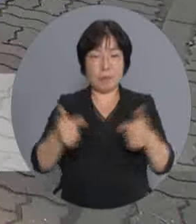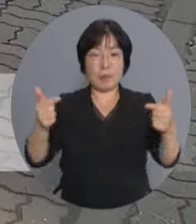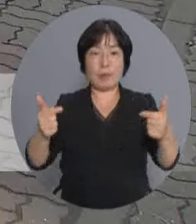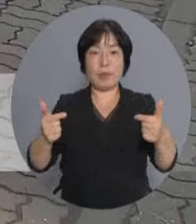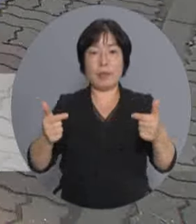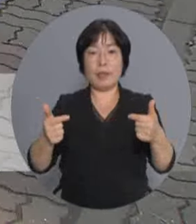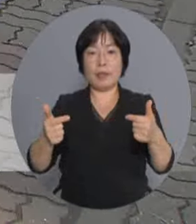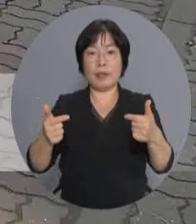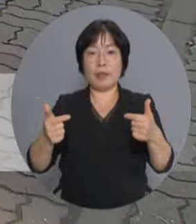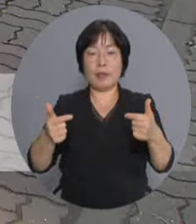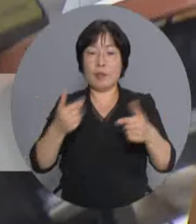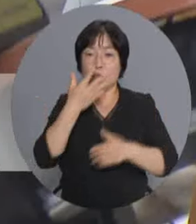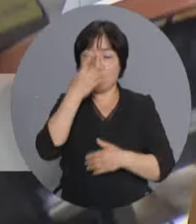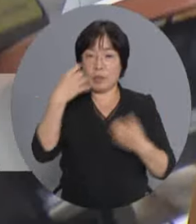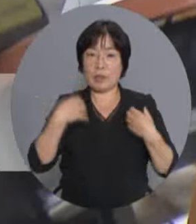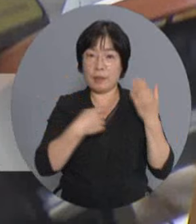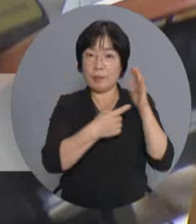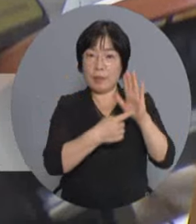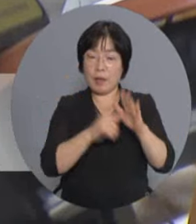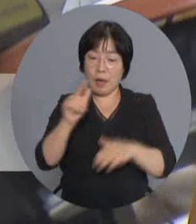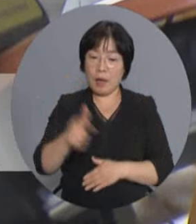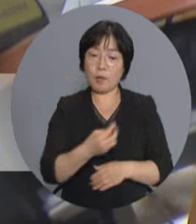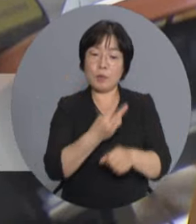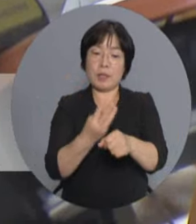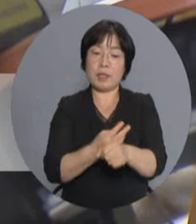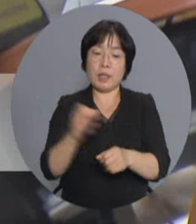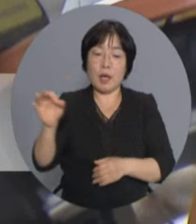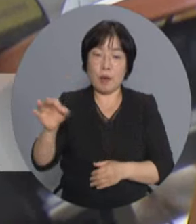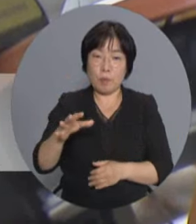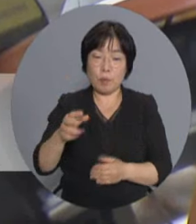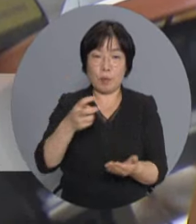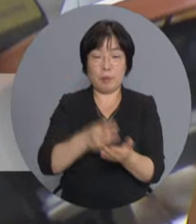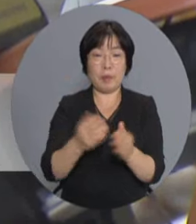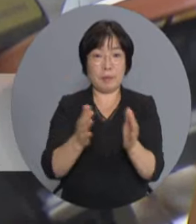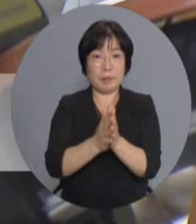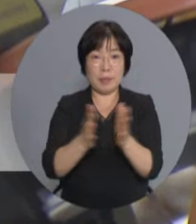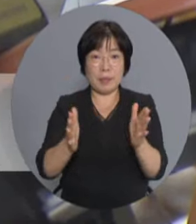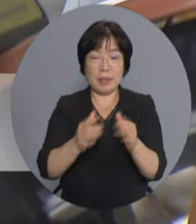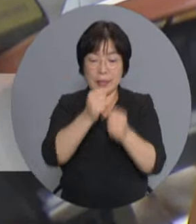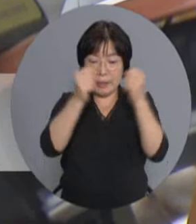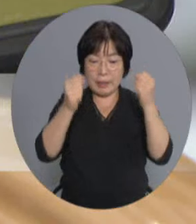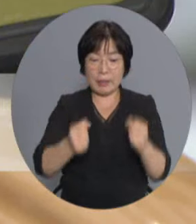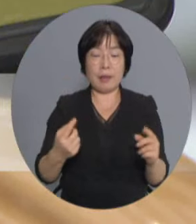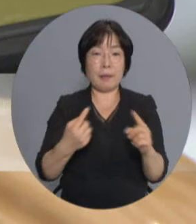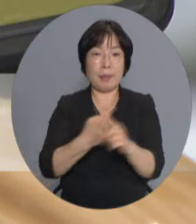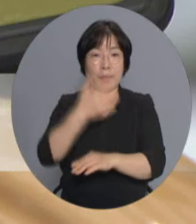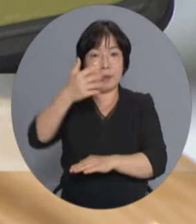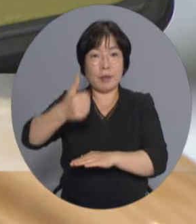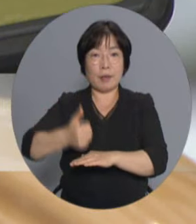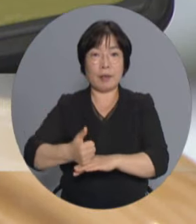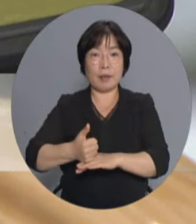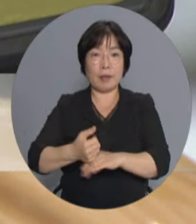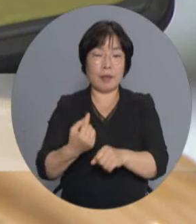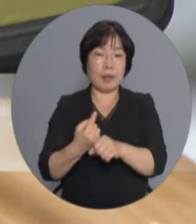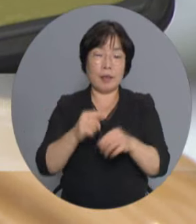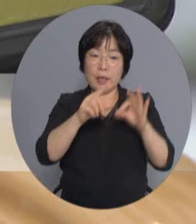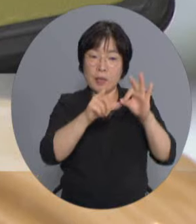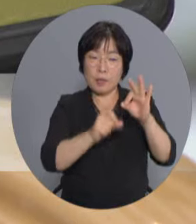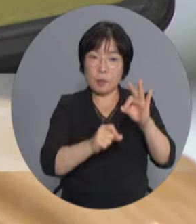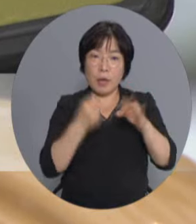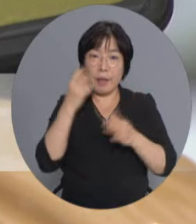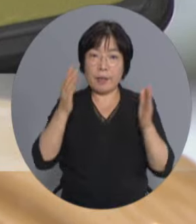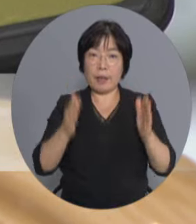나타났습니다. 순천시는 하루 3시간 무료 요금제를 도입하는 등 시스템을 개선한 결과 지난달 한 달